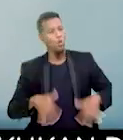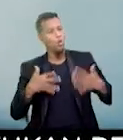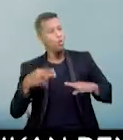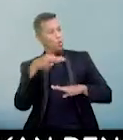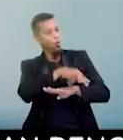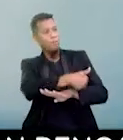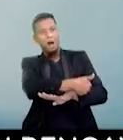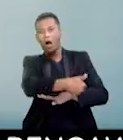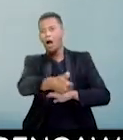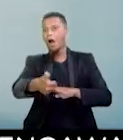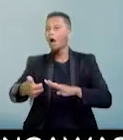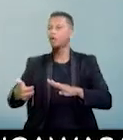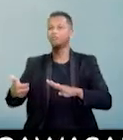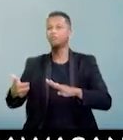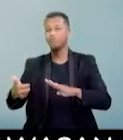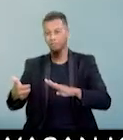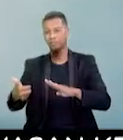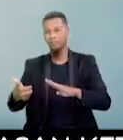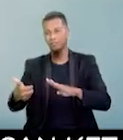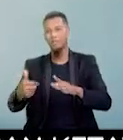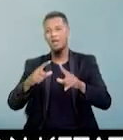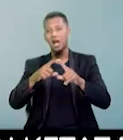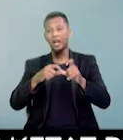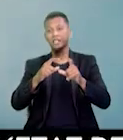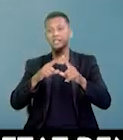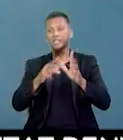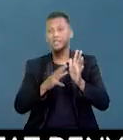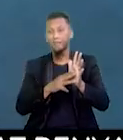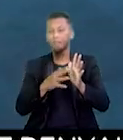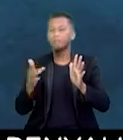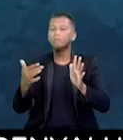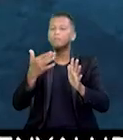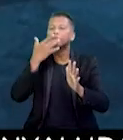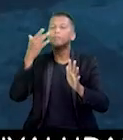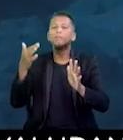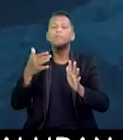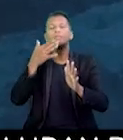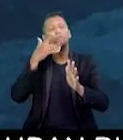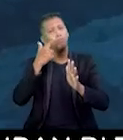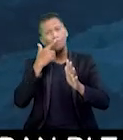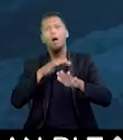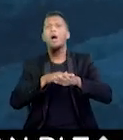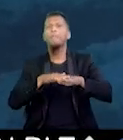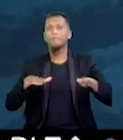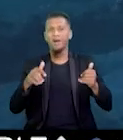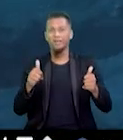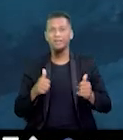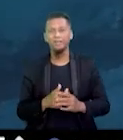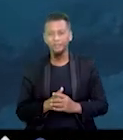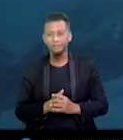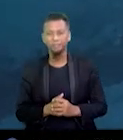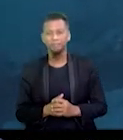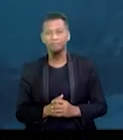Ijen memiliki tingkat keasaman mendekati nol sehingga bisa melarutkan apapun yang masuk ke dalamnya dengan cepat.